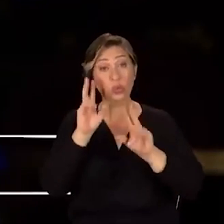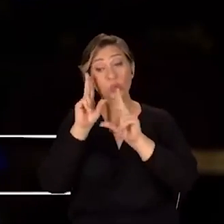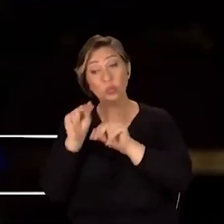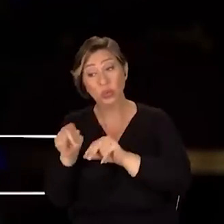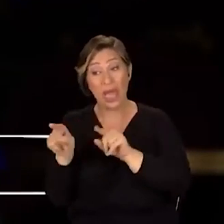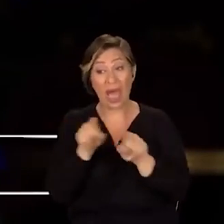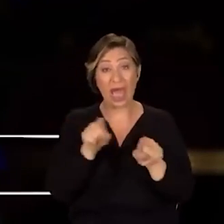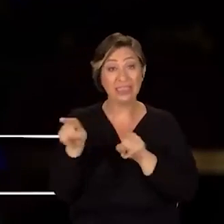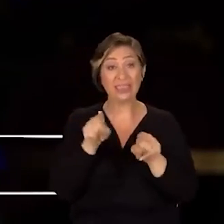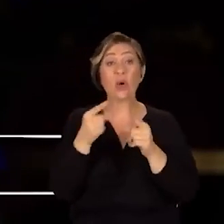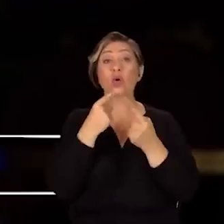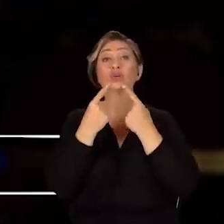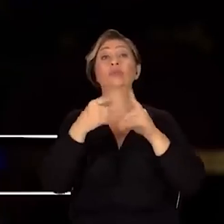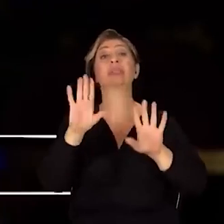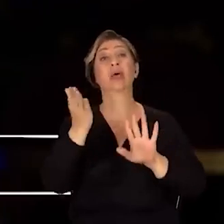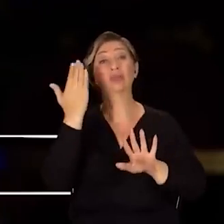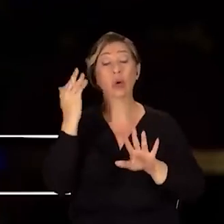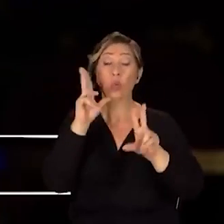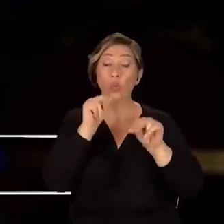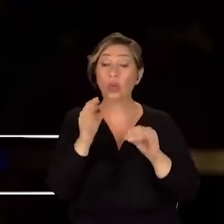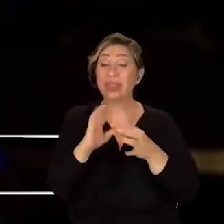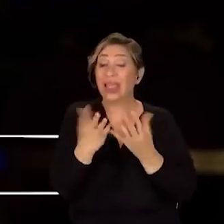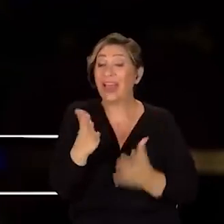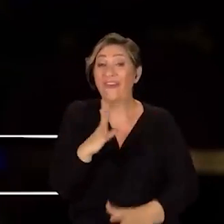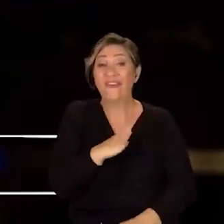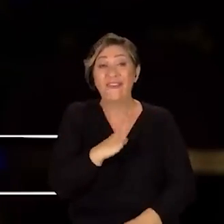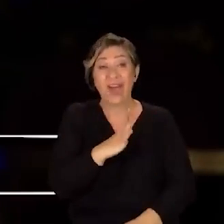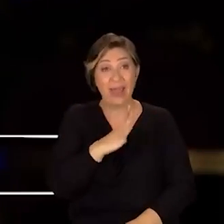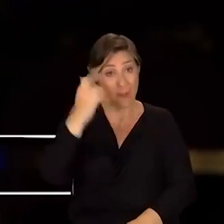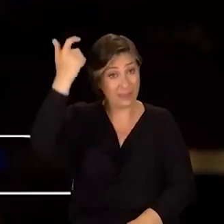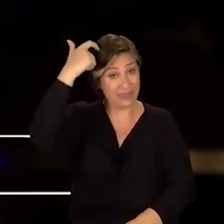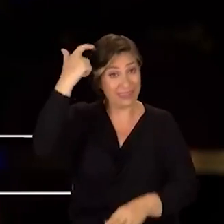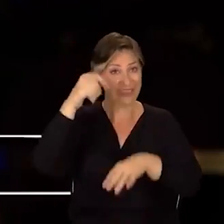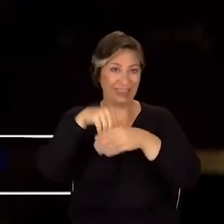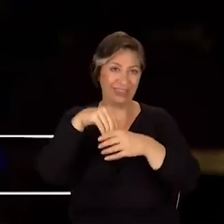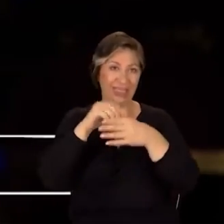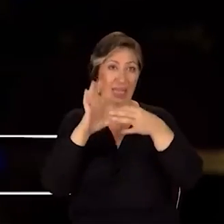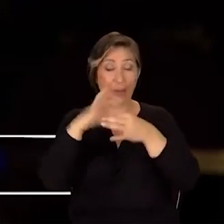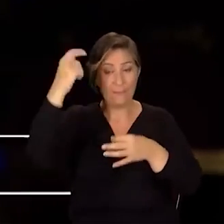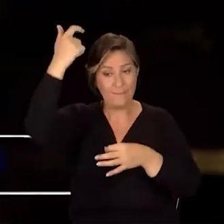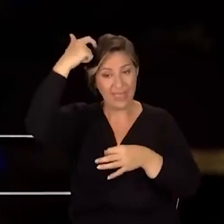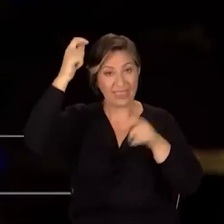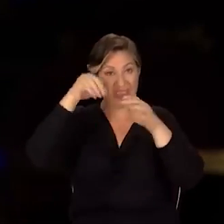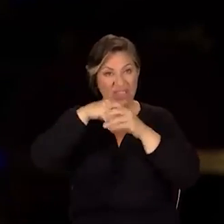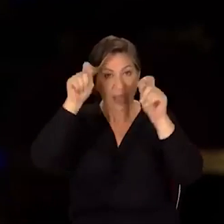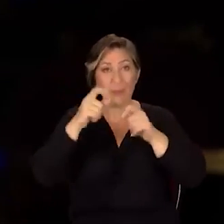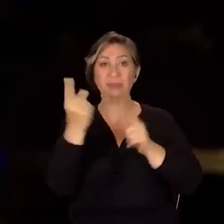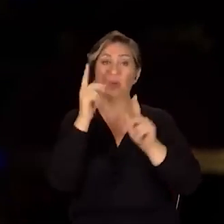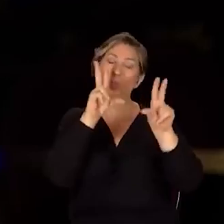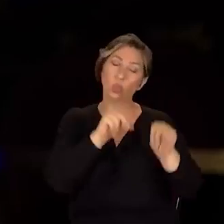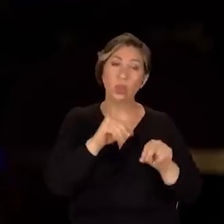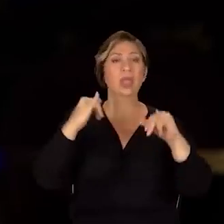uykunun arasındaki şeyi konuşmadan önce belki uykunun niye var olduğunu konuşmak lazım nörolojik açıdan. Uyku doğrudan beyin için yapılan bir şey.